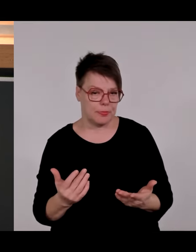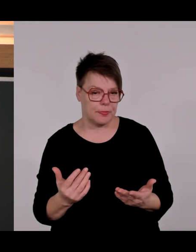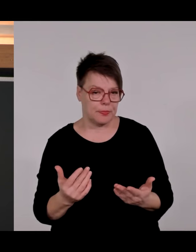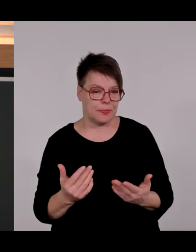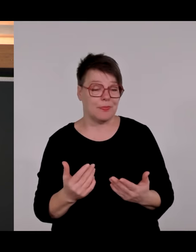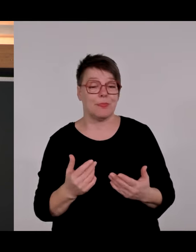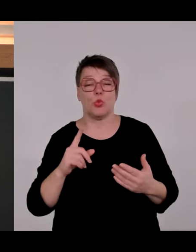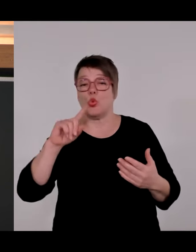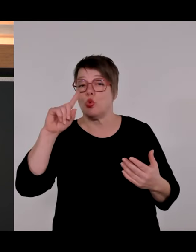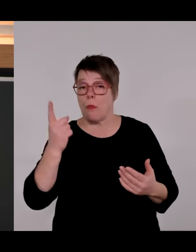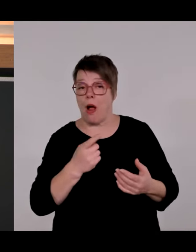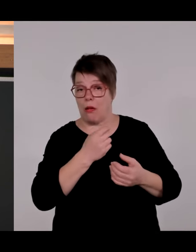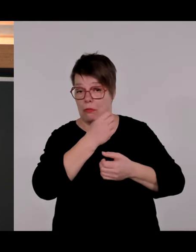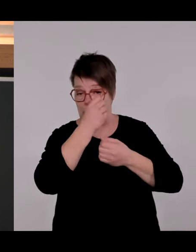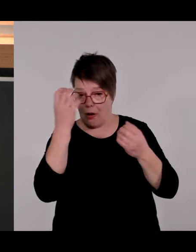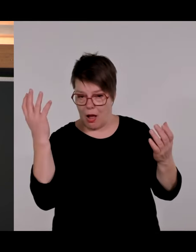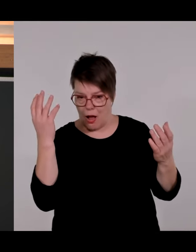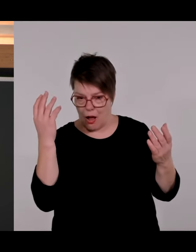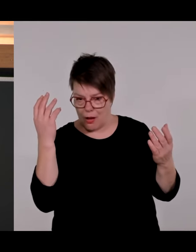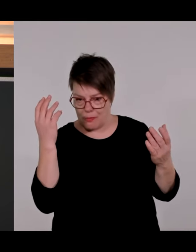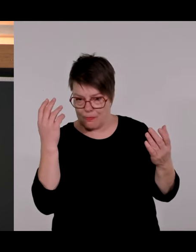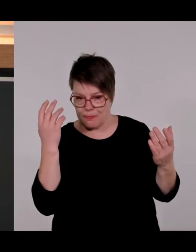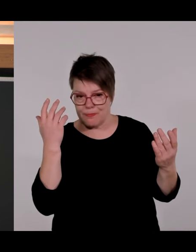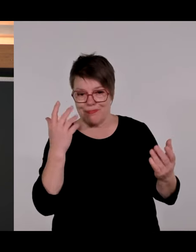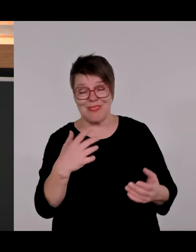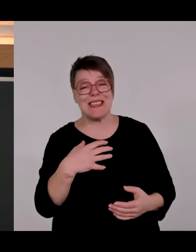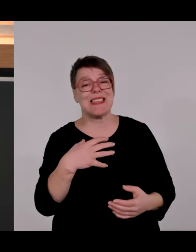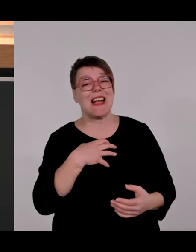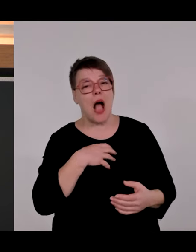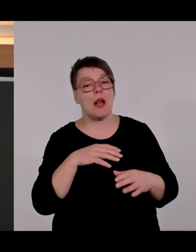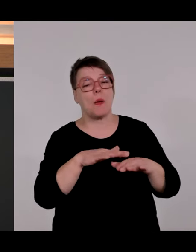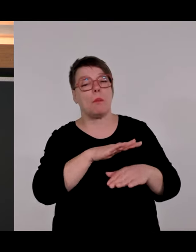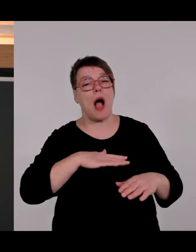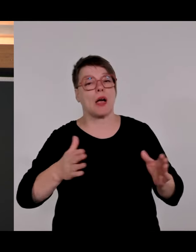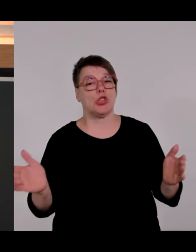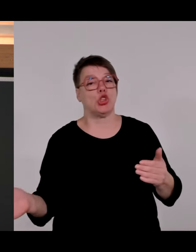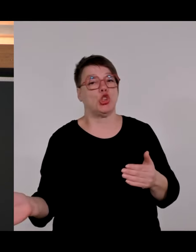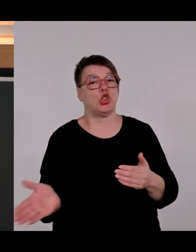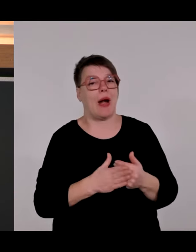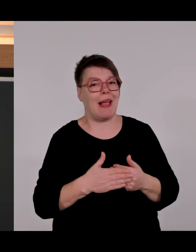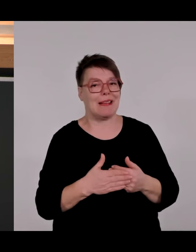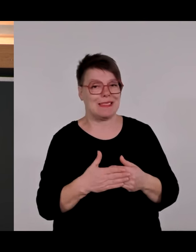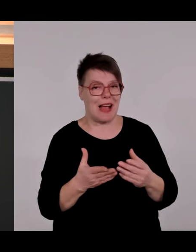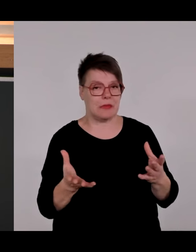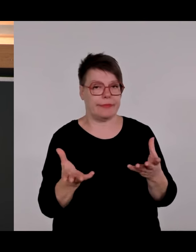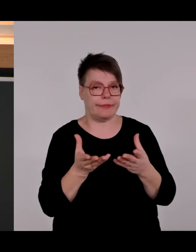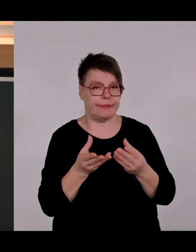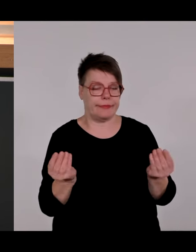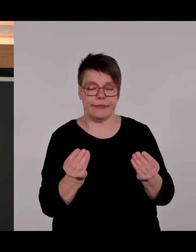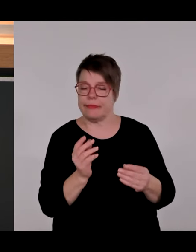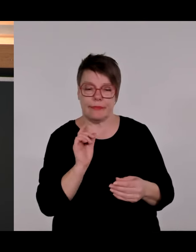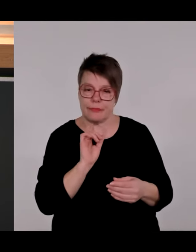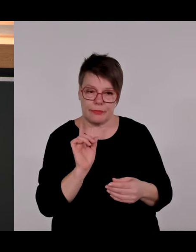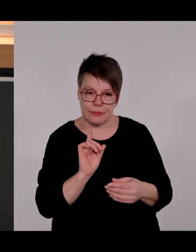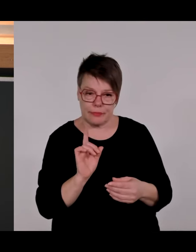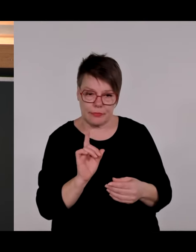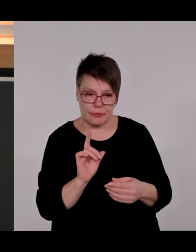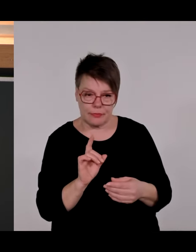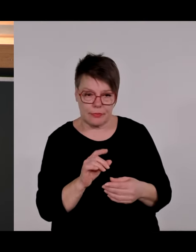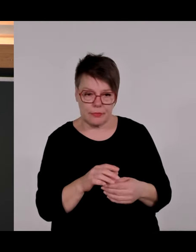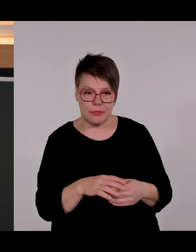Parks. Dieser Senat schließt Angsträume, liebe Kolleginnen und Kollegen. Dieser Senat